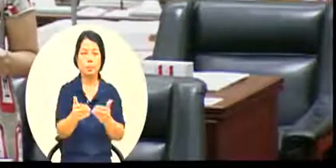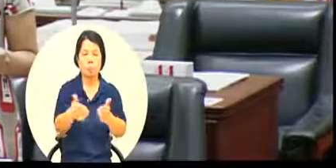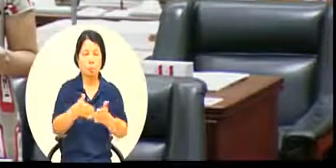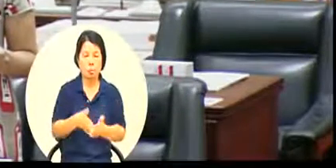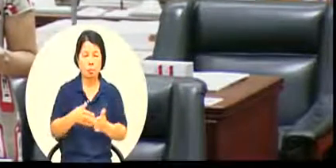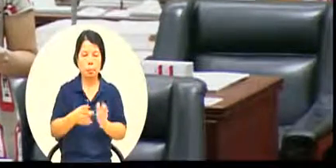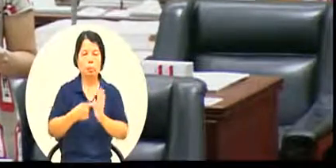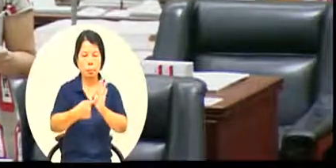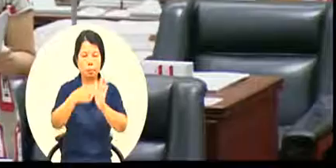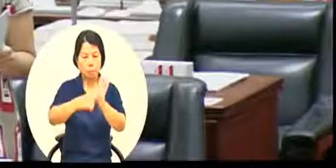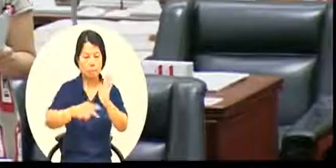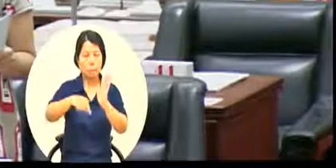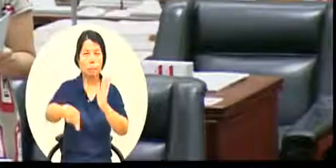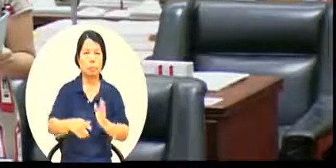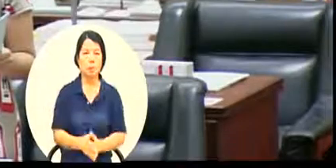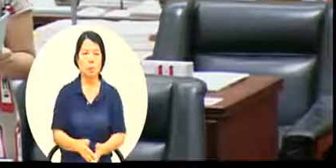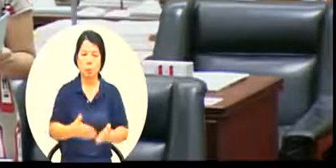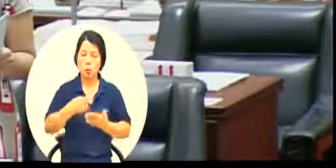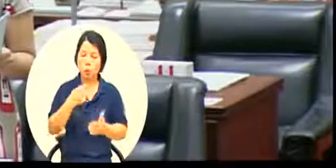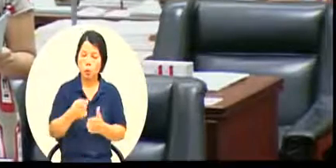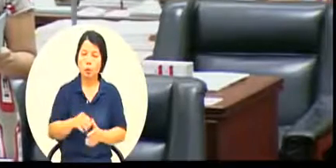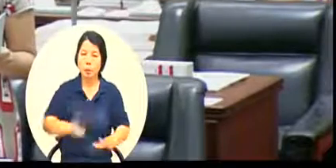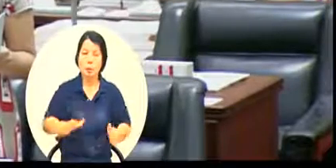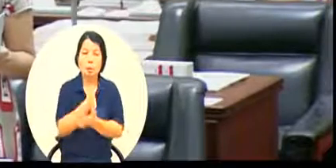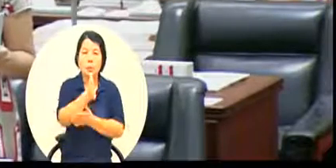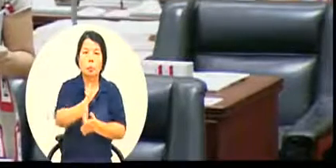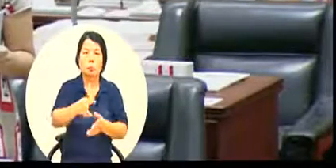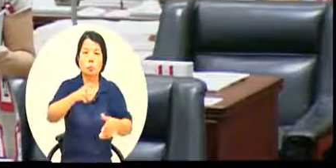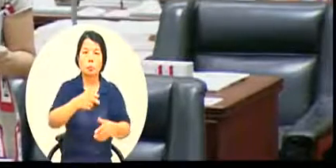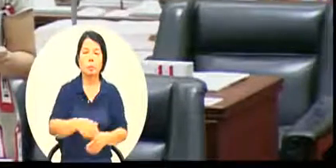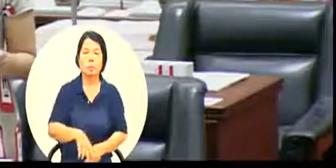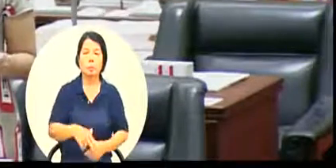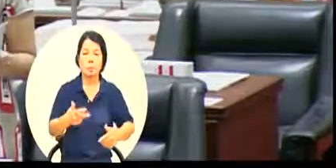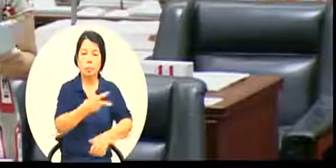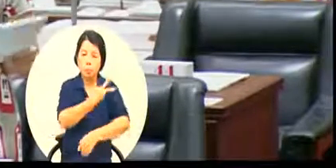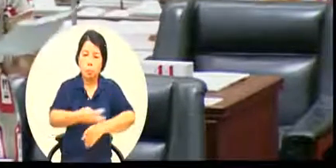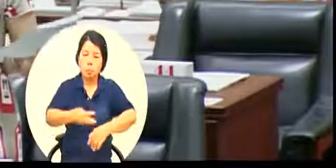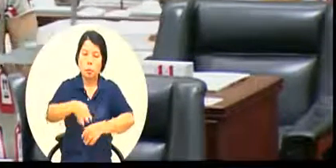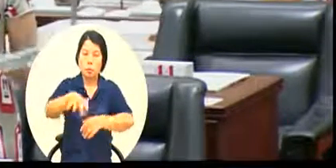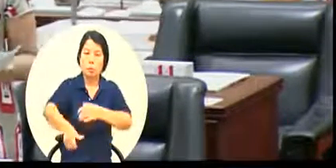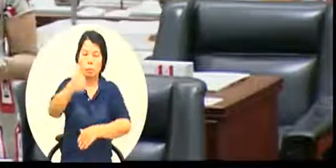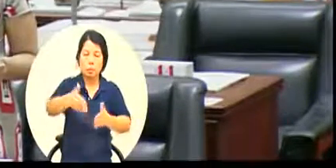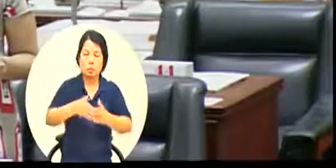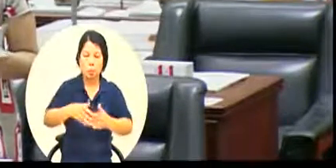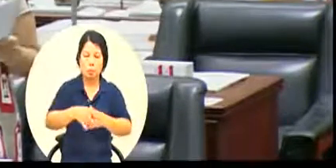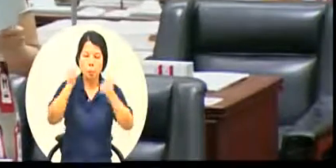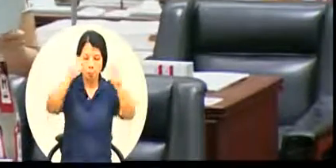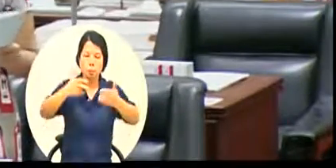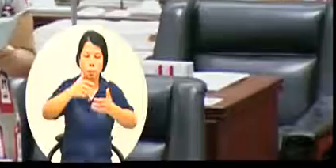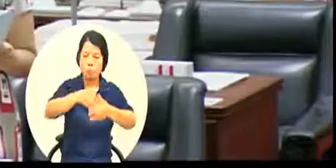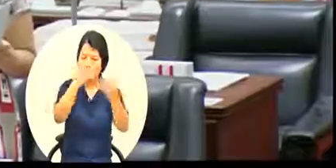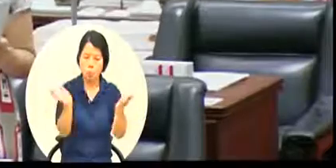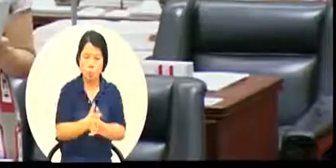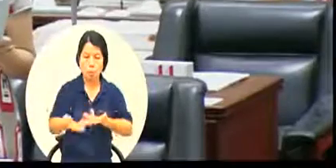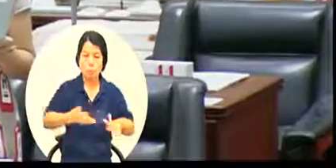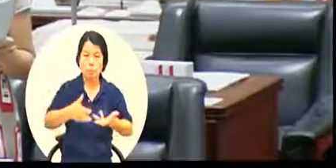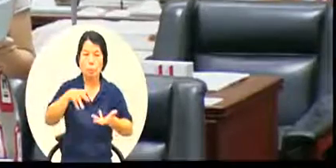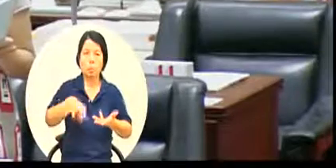凸显。那我这里就想要问一下江处长，就是你觉得啦，在高雄市所有的业务里头，